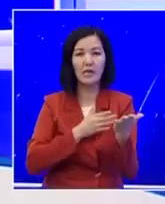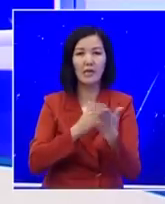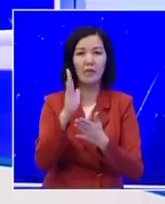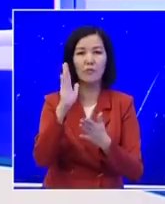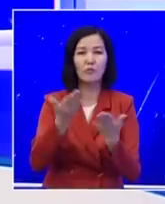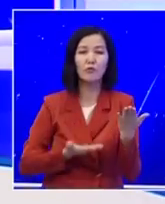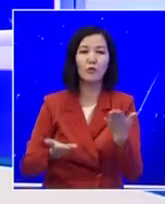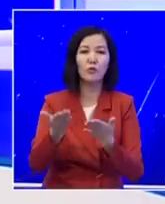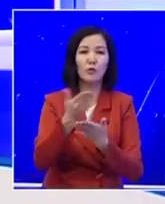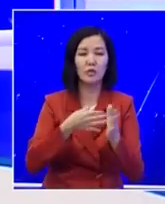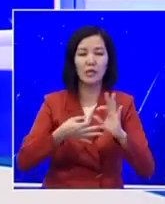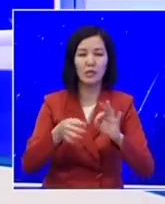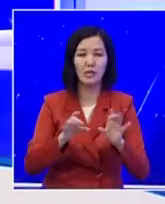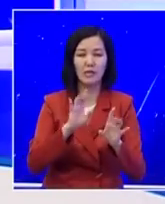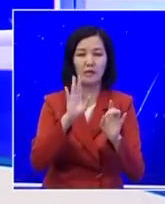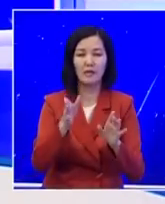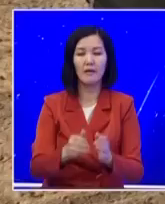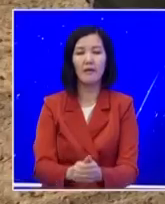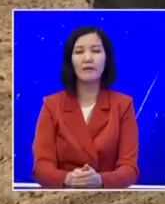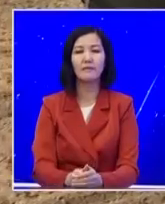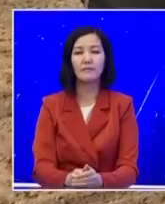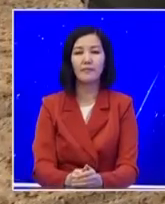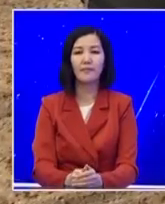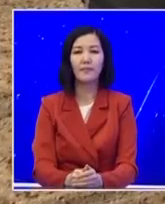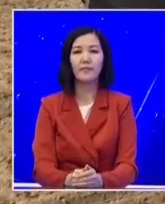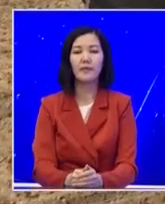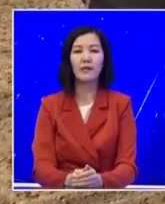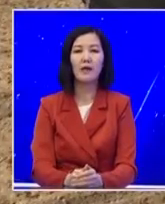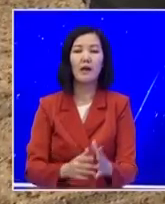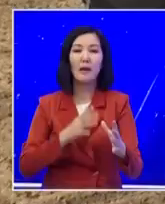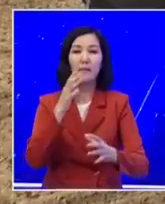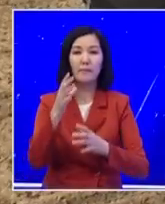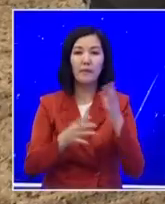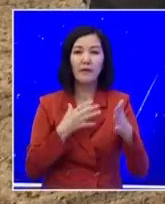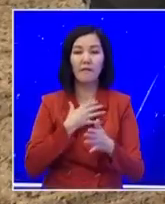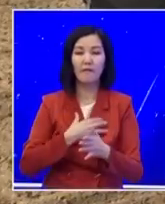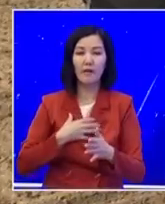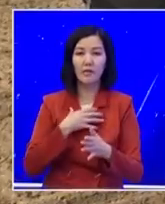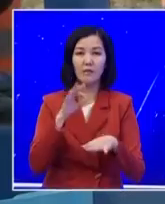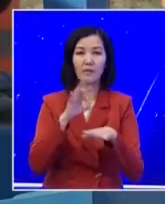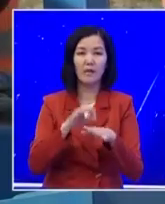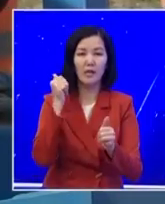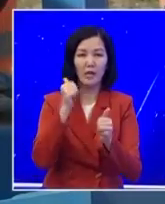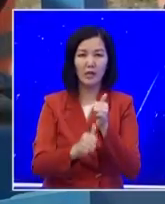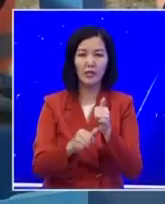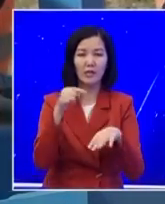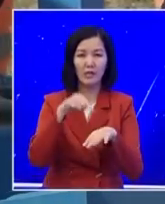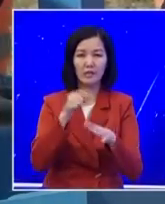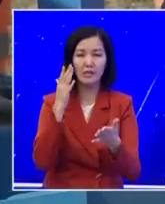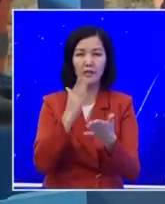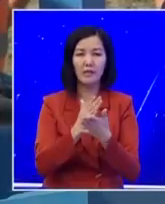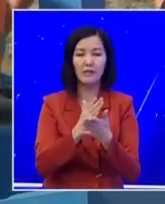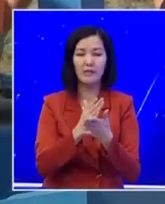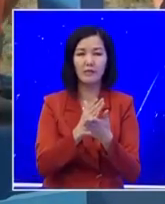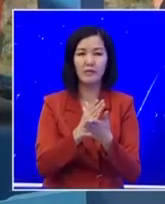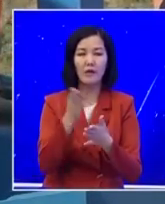урожай, расскажет Еламан Раимбеков. Мир потрясен. Пандемия коронавируса коснулась каждой сферы жизнедеятельности